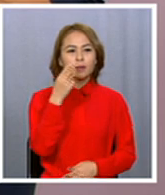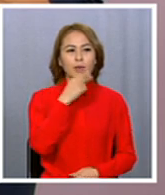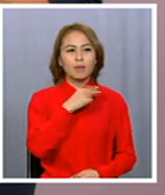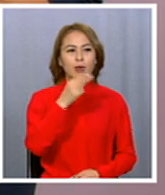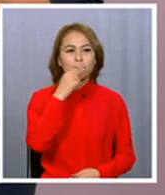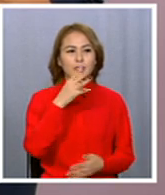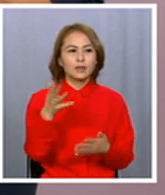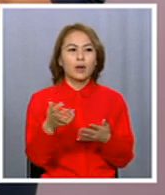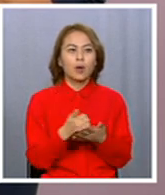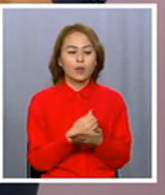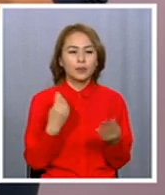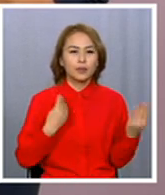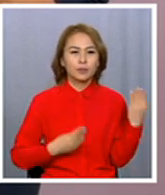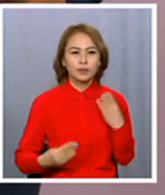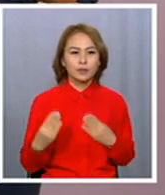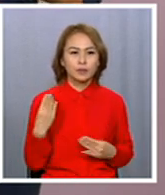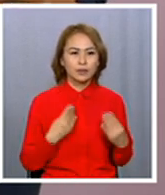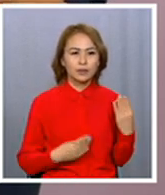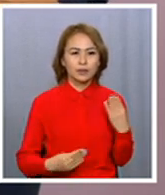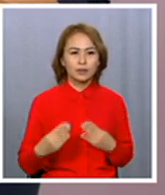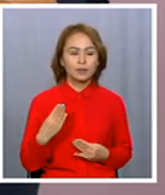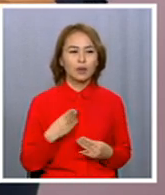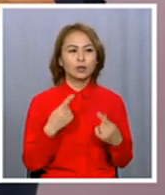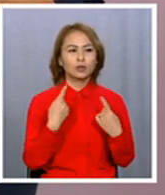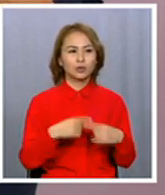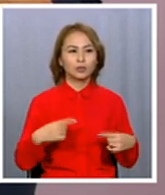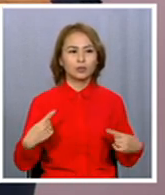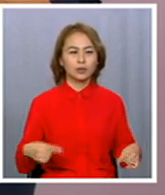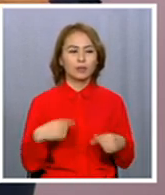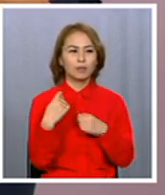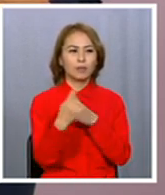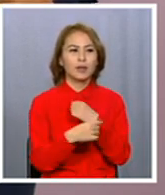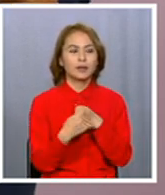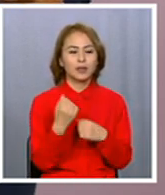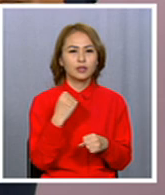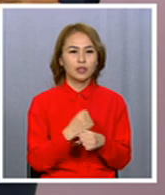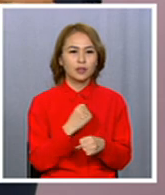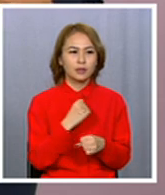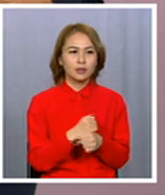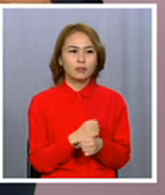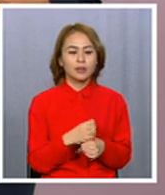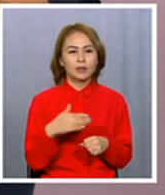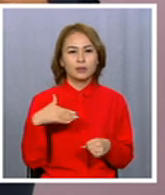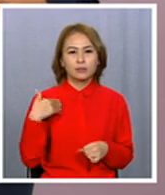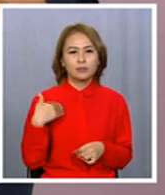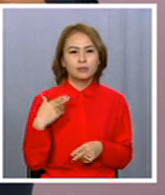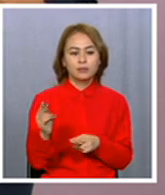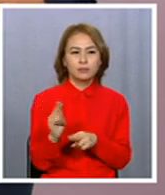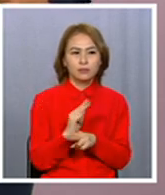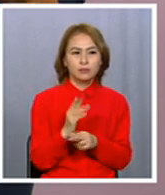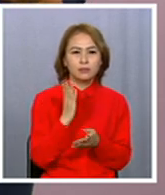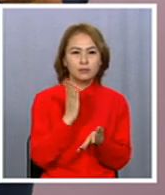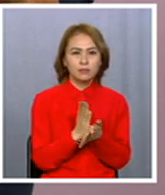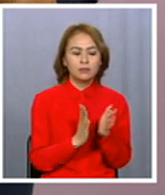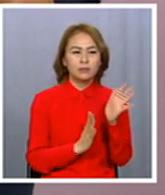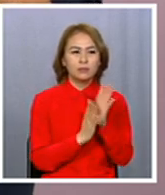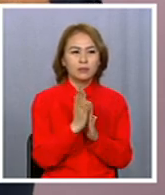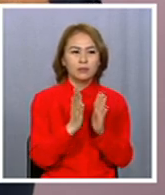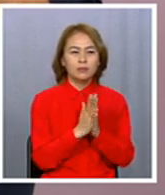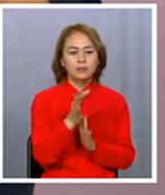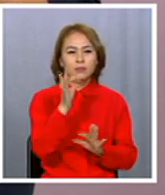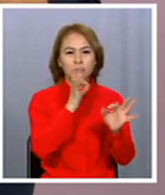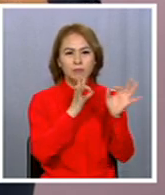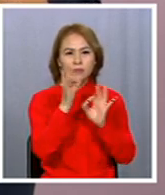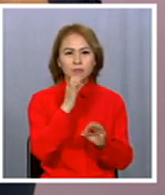тауып, киімімізді киіп, тұрмыстық материалдарымызды жасап, емдік қасиеті бар шөптерден дәрі-дәрмек